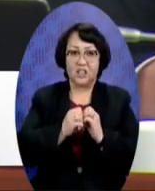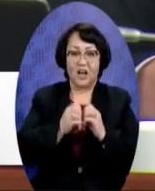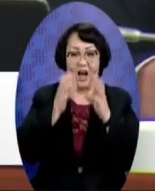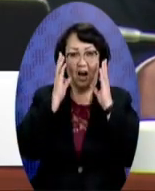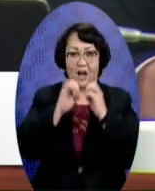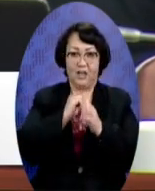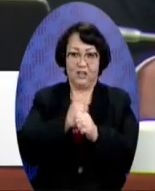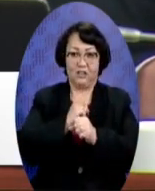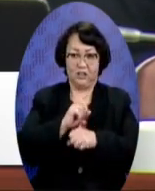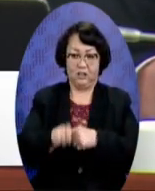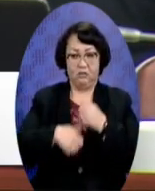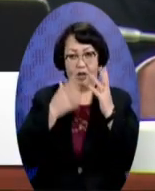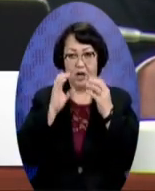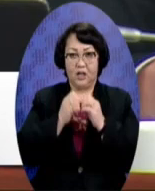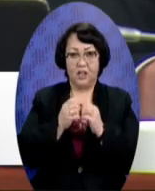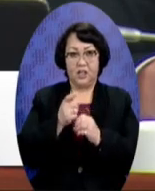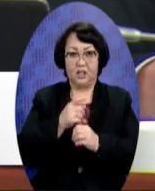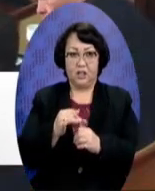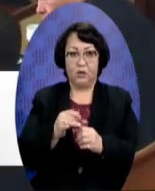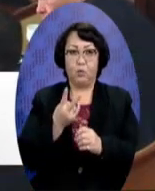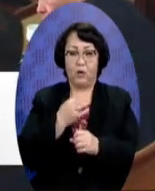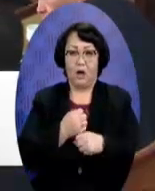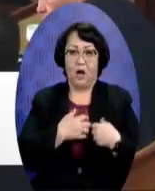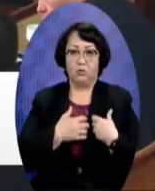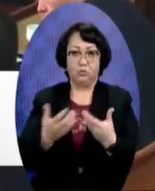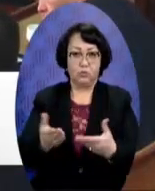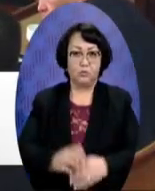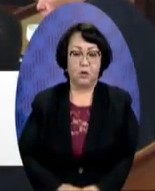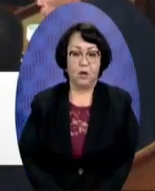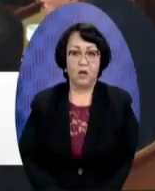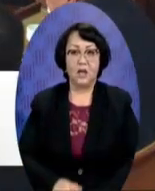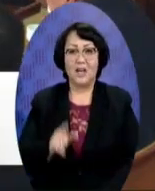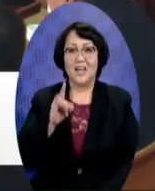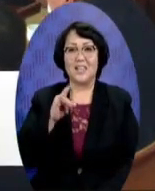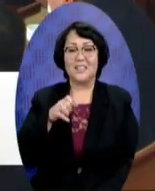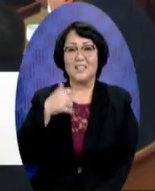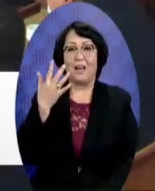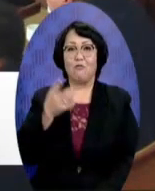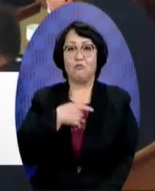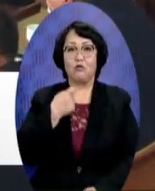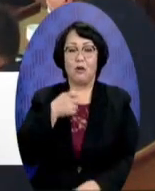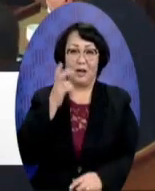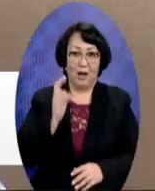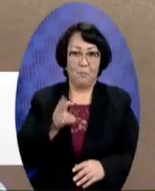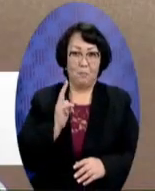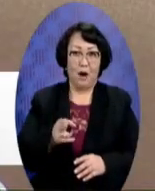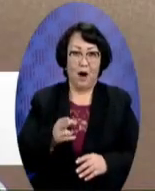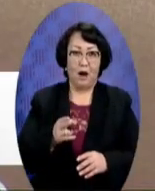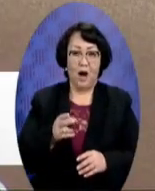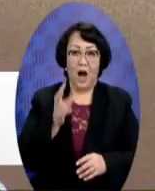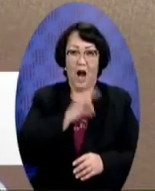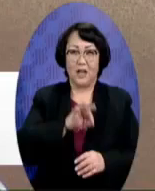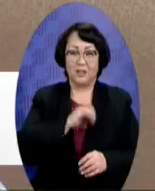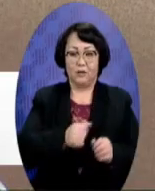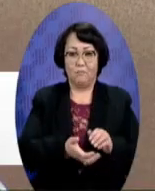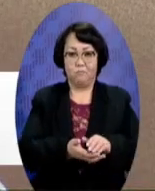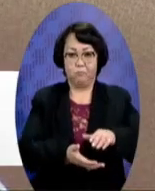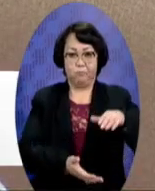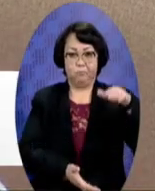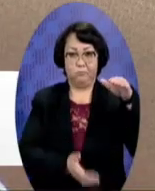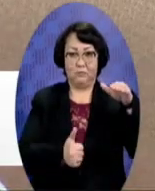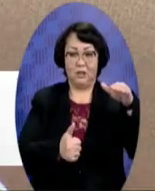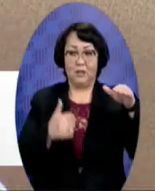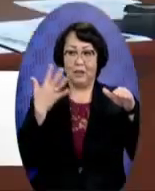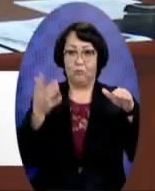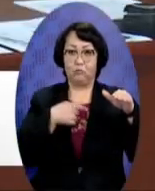гэсэн ийм чиглэлүүдээр үүрэг болгож байна. Дамун Эрдэнэс таван толгой компани хуримтлагдсан ашгаас таван толгой ордын үн